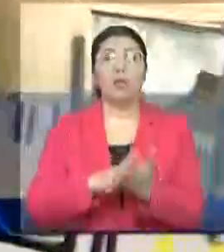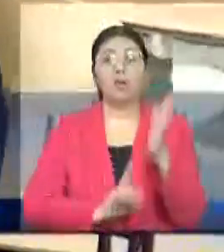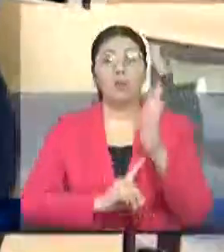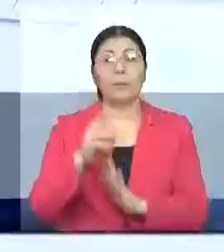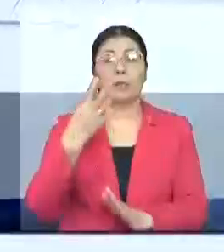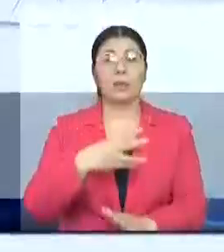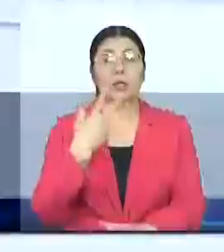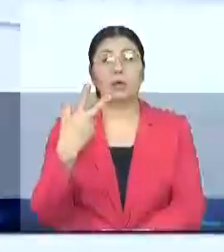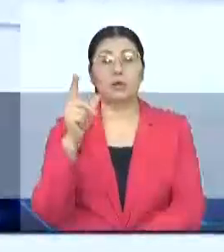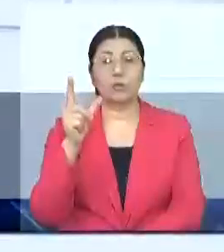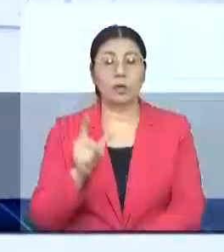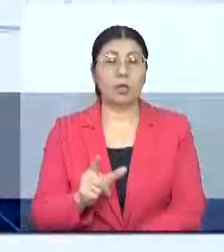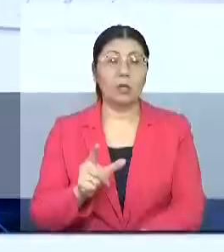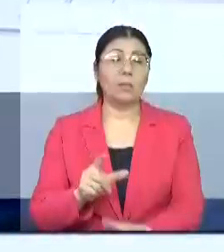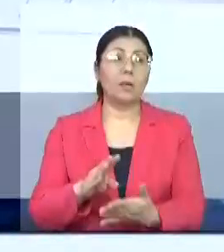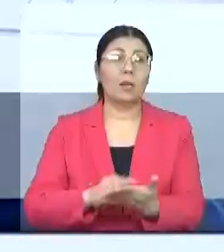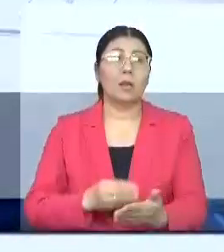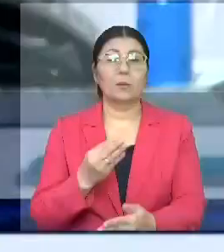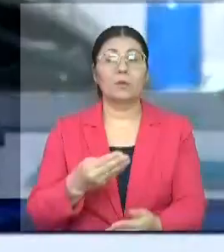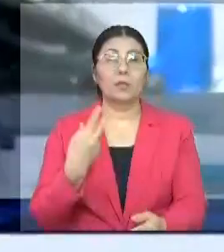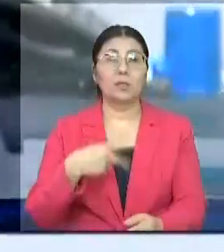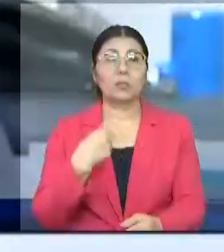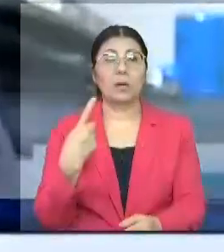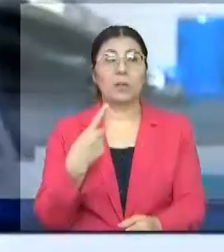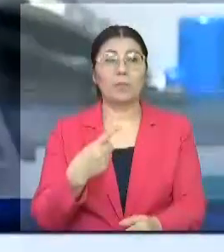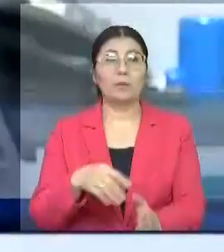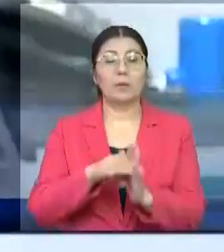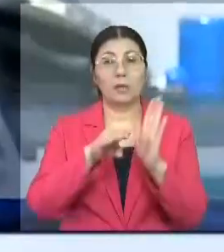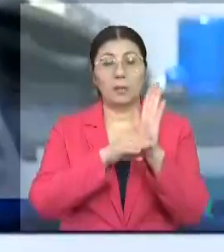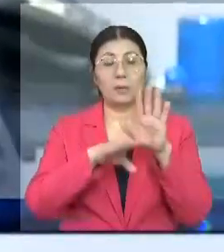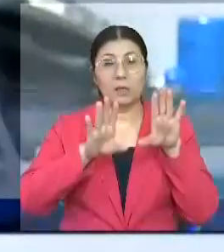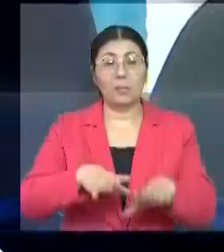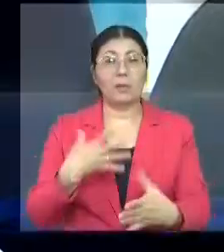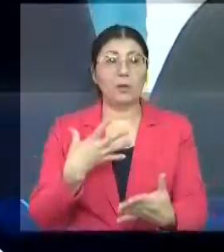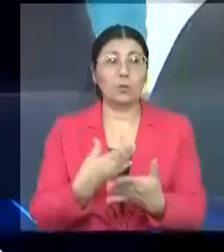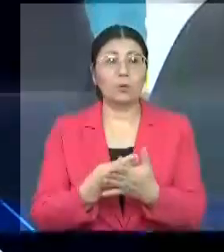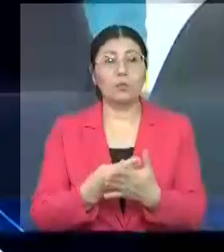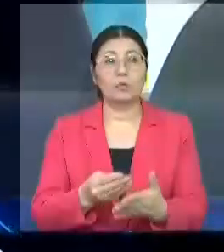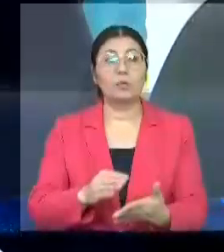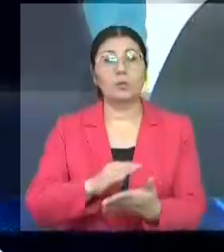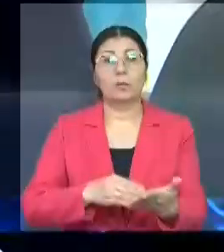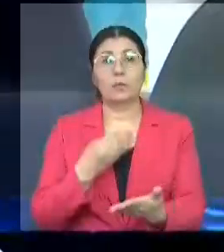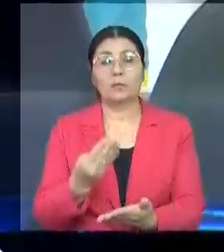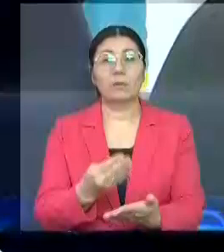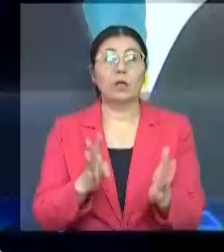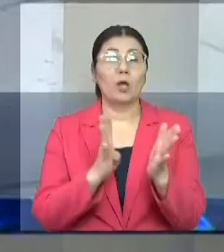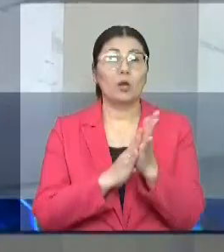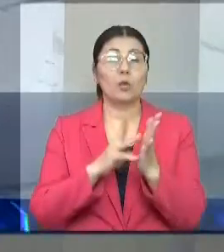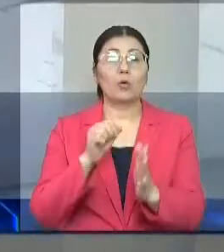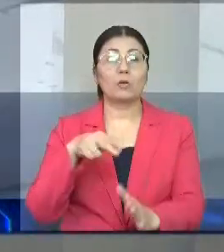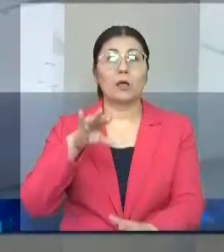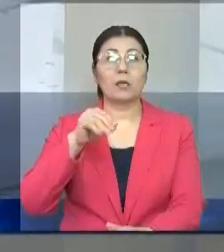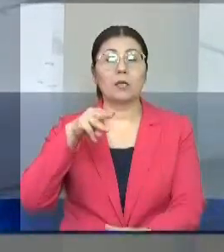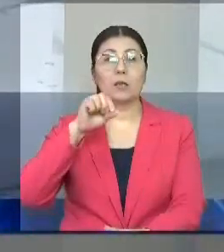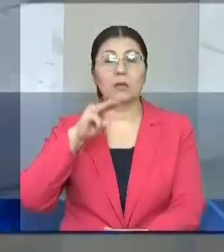43 үміткердің кандидатурасы ұсынылды. Оның 21-і партиялық тізіммен қалғаны өзін өзі ұсынушы. Дегенмен 9 кандидат арыз